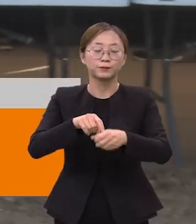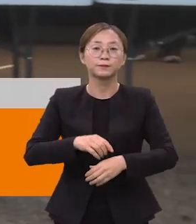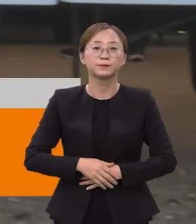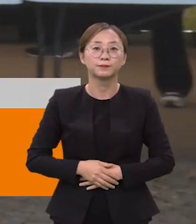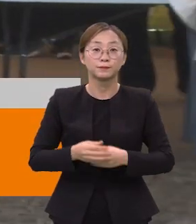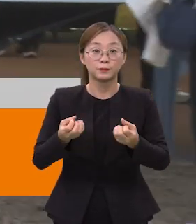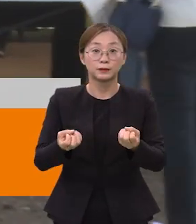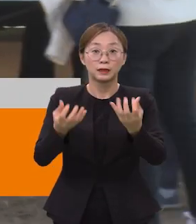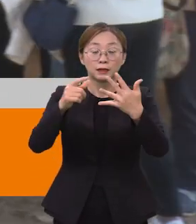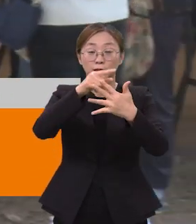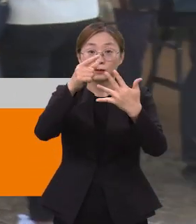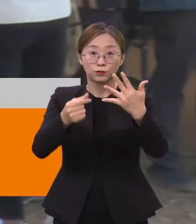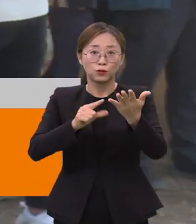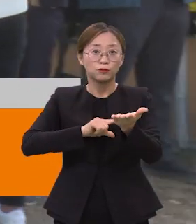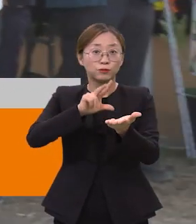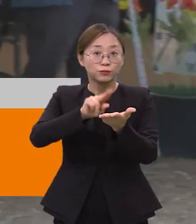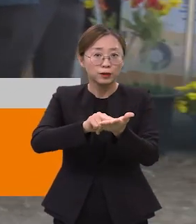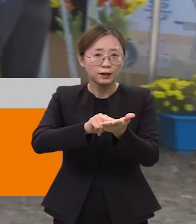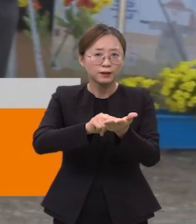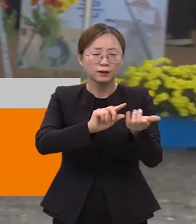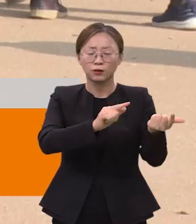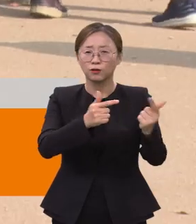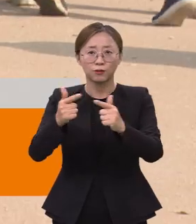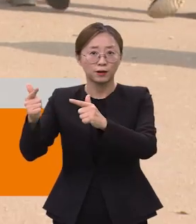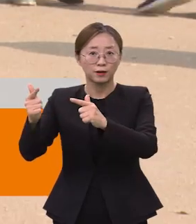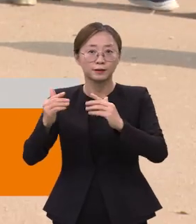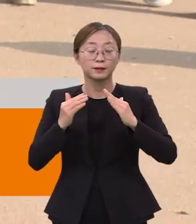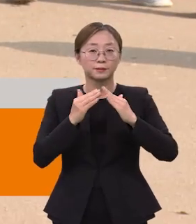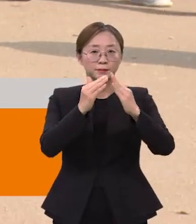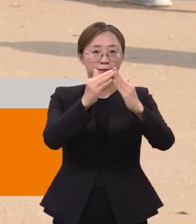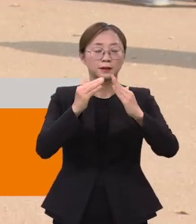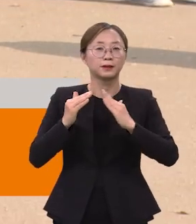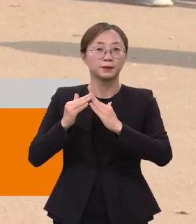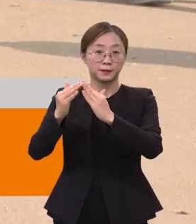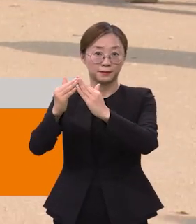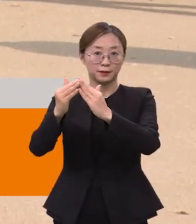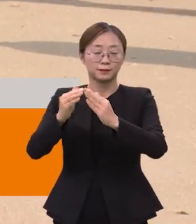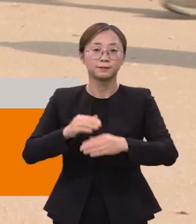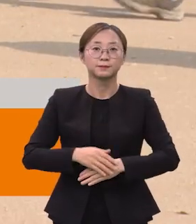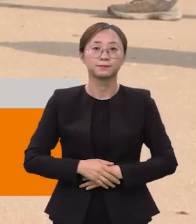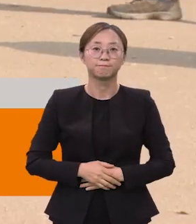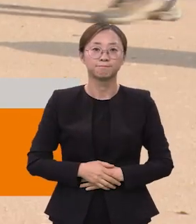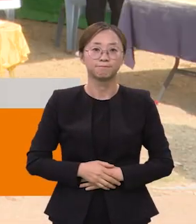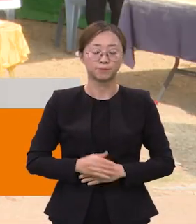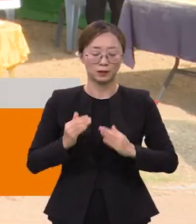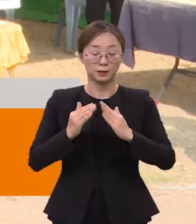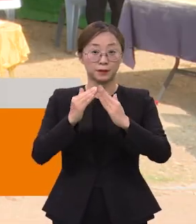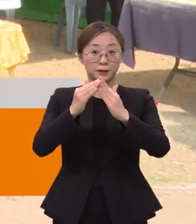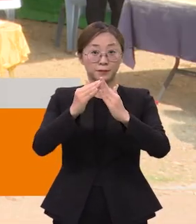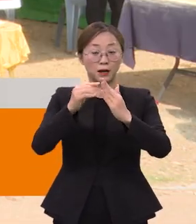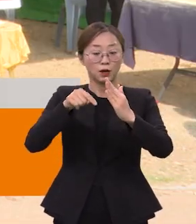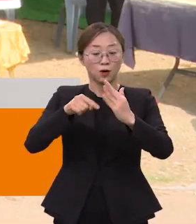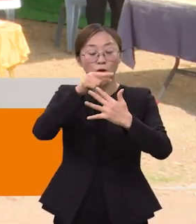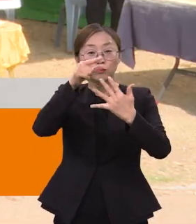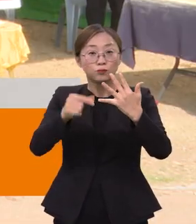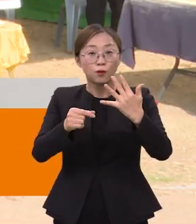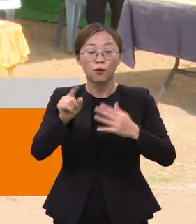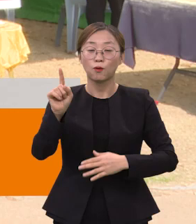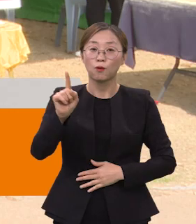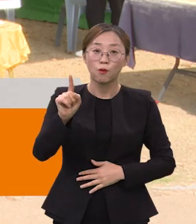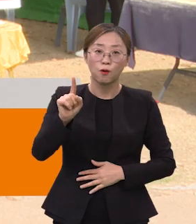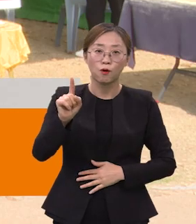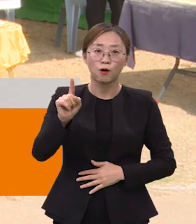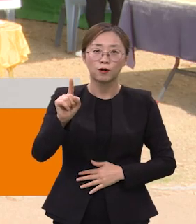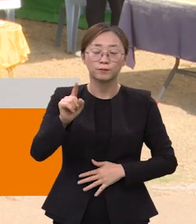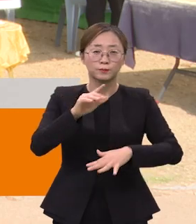올해 행사에서는 선택과 집중을 담은 주제와 테마 중심의 전시 부스를 운영했습니다. 본 행사와 함께 다양한